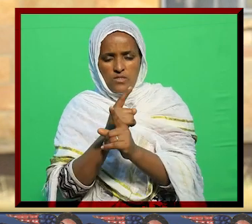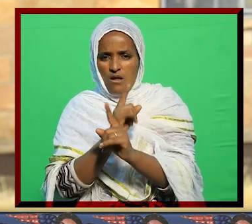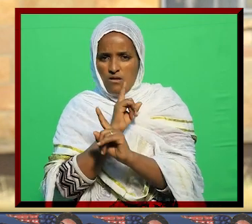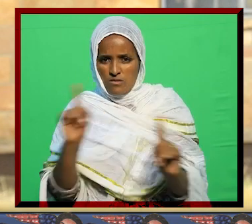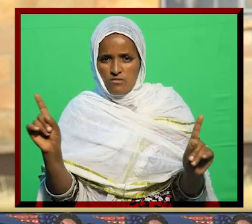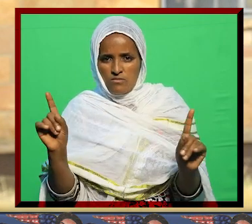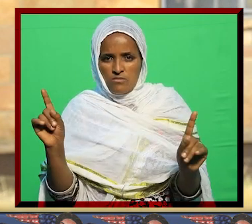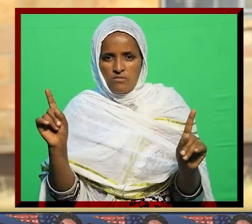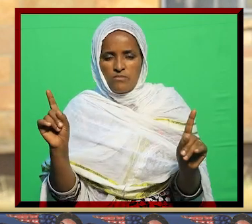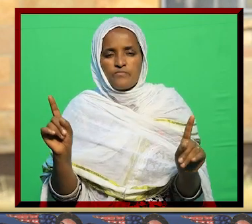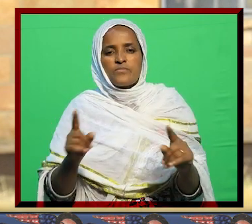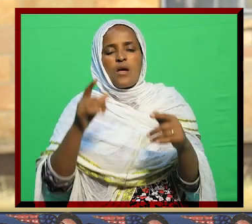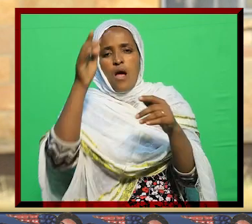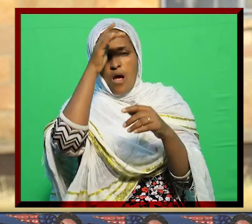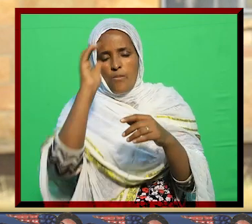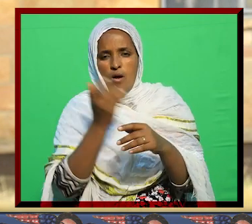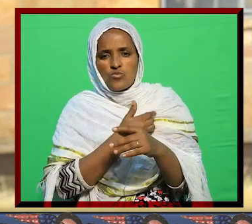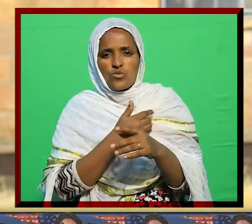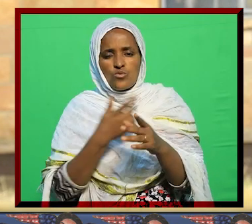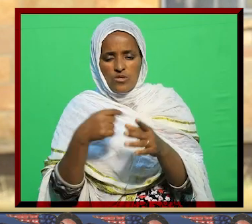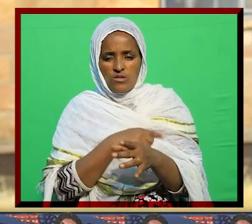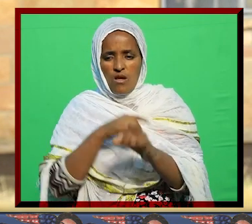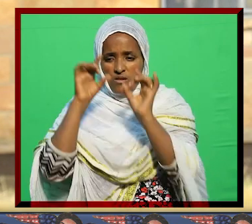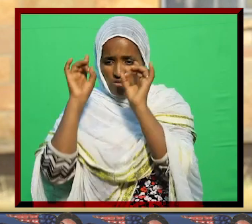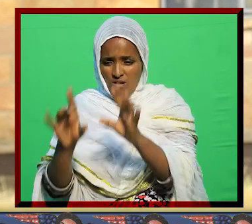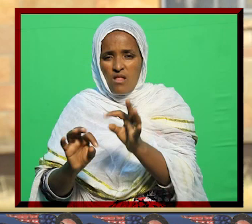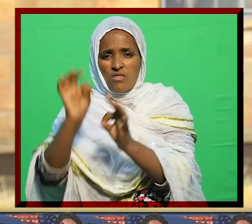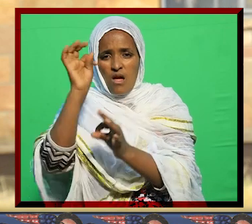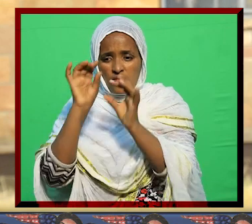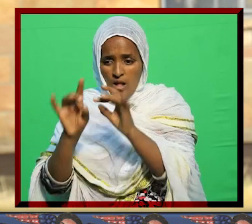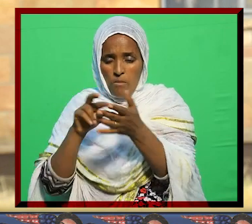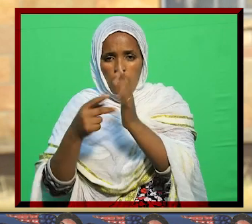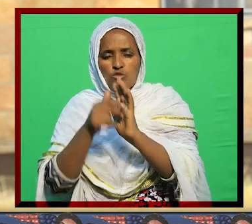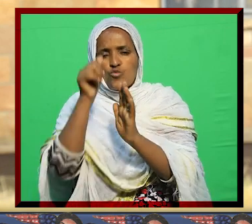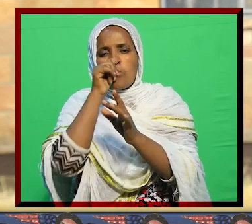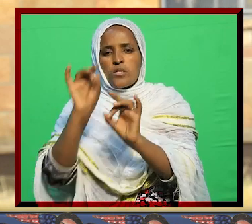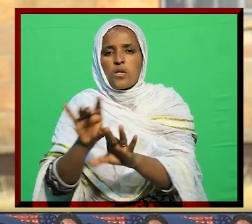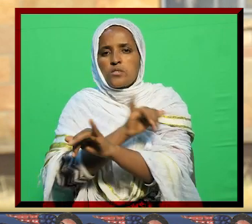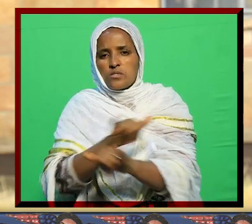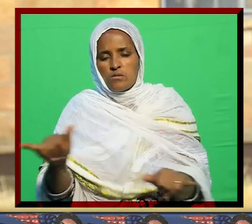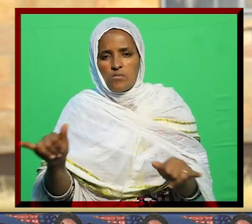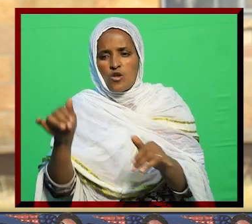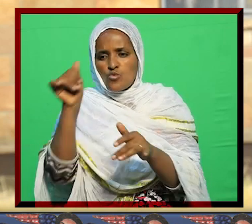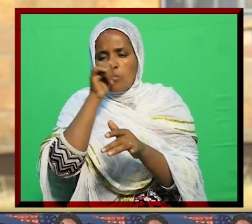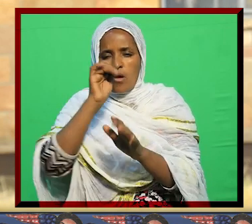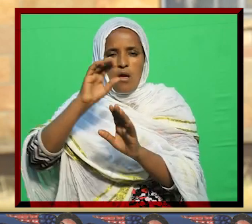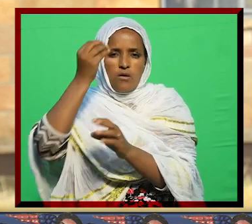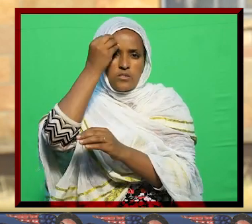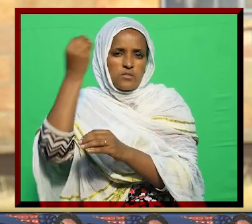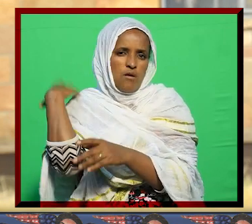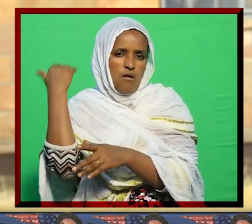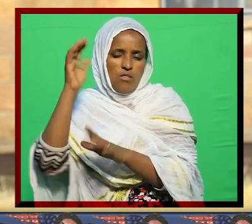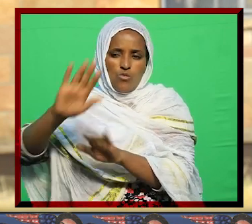ተገቢ አይደለም። አባቶቻችን ከጠላናቸው፣ ታሪካቸውን ከጠላን ኢትዮጵያን እየጠላን ነው። እውነት ለመናገር ኢትዮጵያን እየተውናት ነው